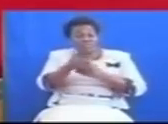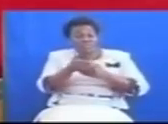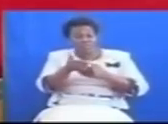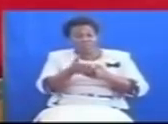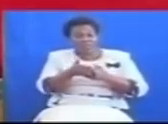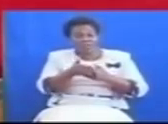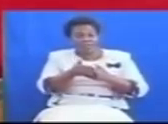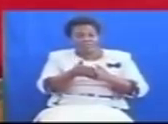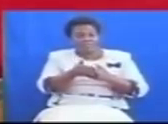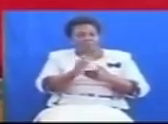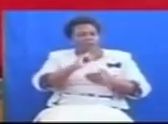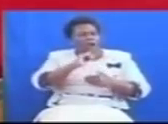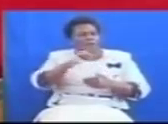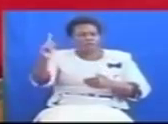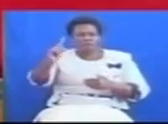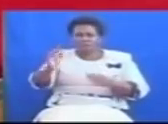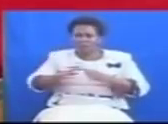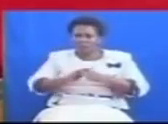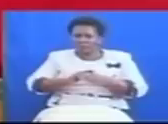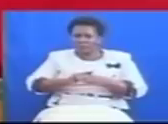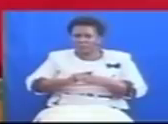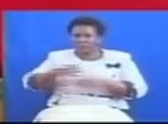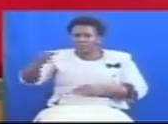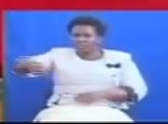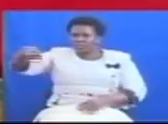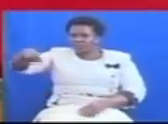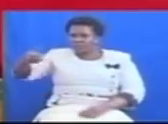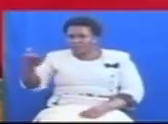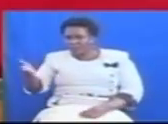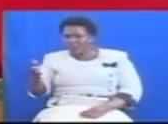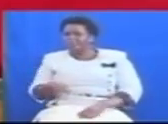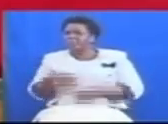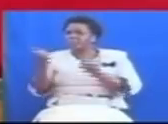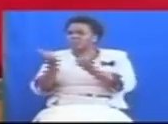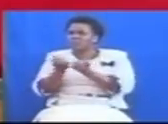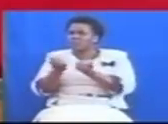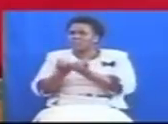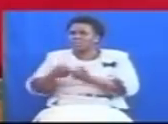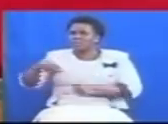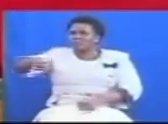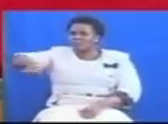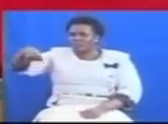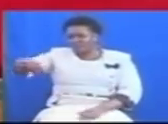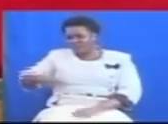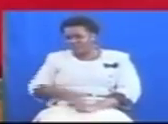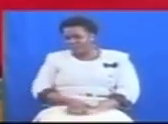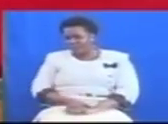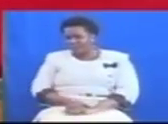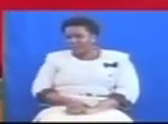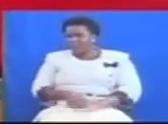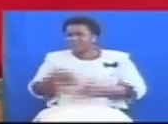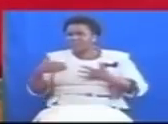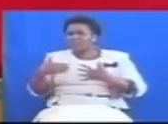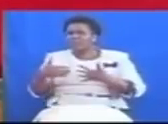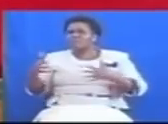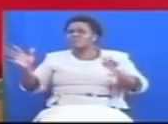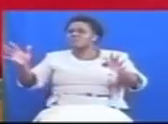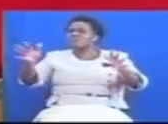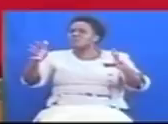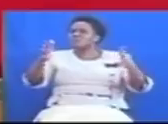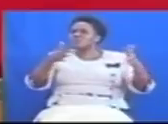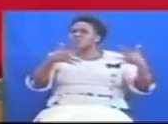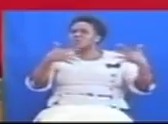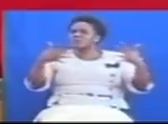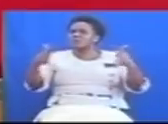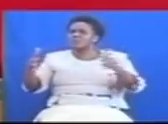plastiki na kuruhusu uzalishaji kwa ajili ya soko la nje ya nchi, kumekuwa na wimbi kubwa la uingizaji